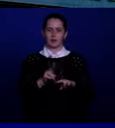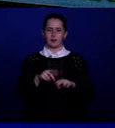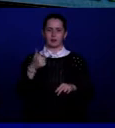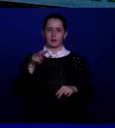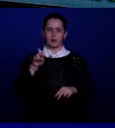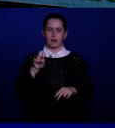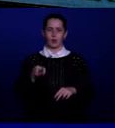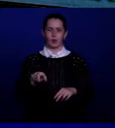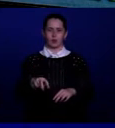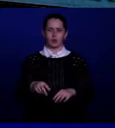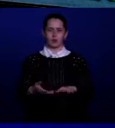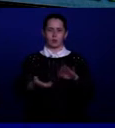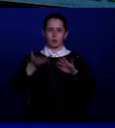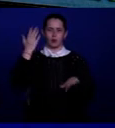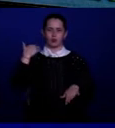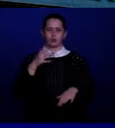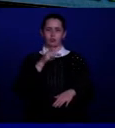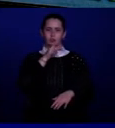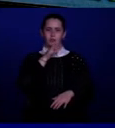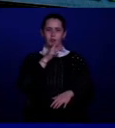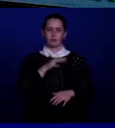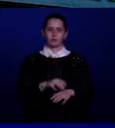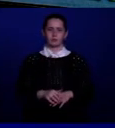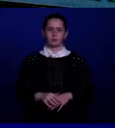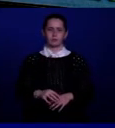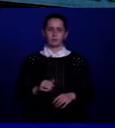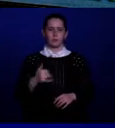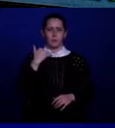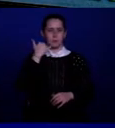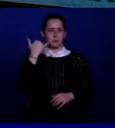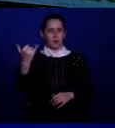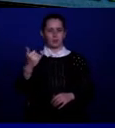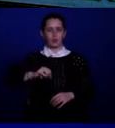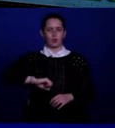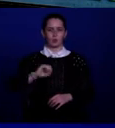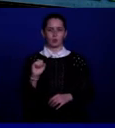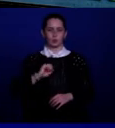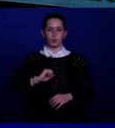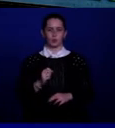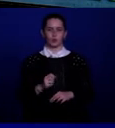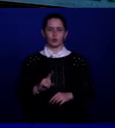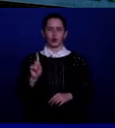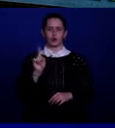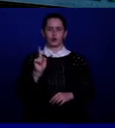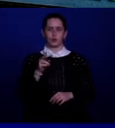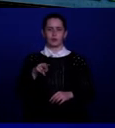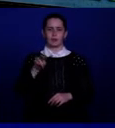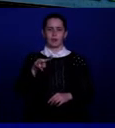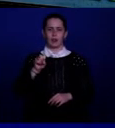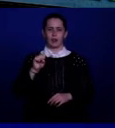глагол прошедшего времени. Позвоню другу. Что